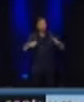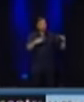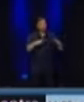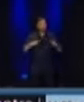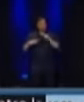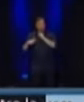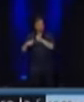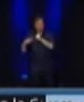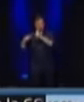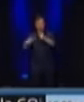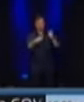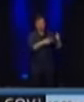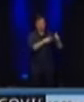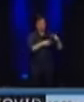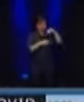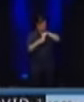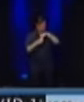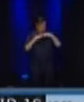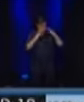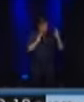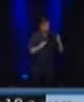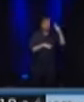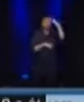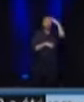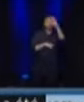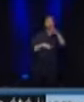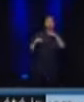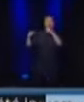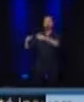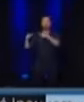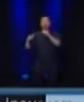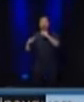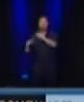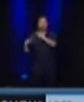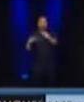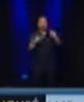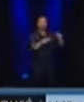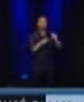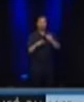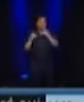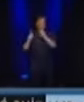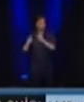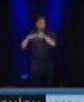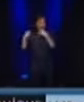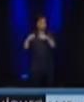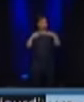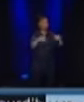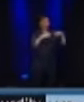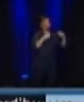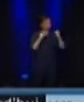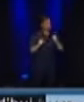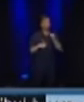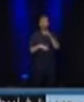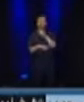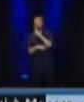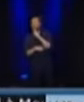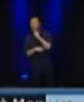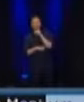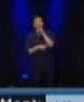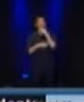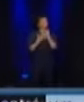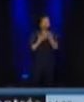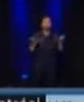à l'intérieur, mais 20 personnes par table sur les terrasses à l'extérieur des bars et